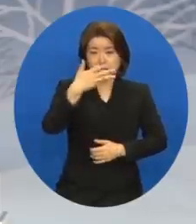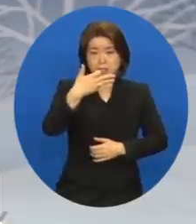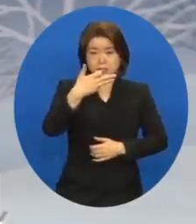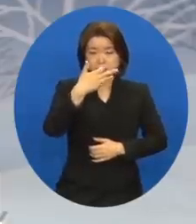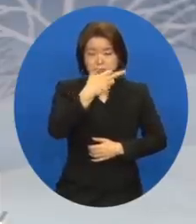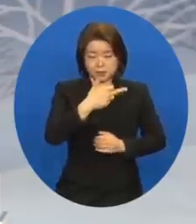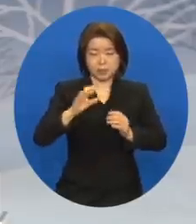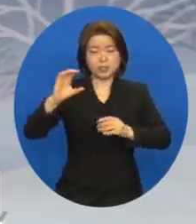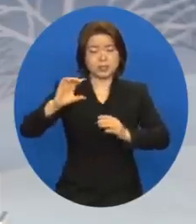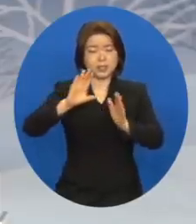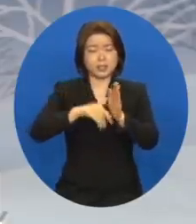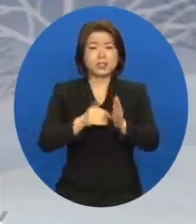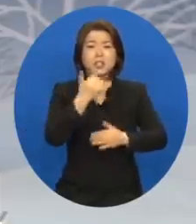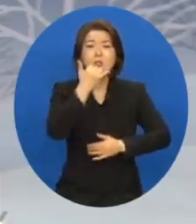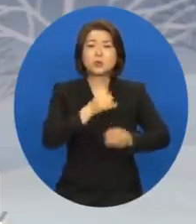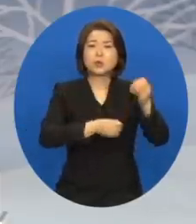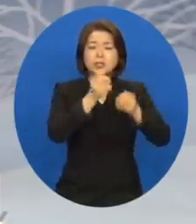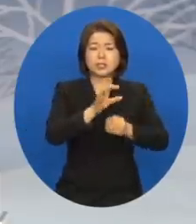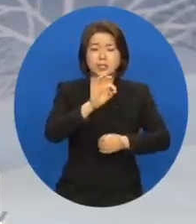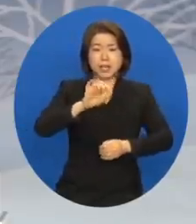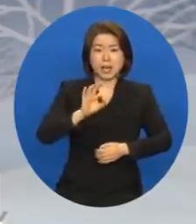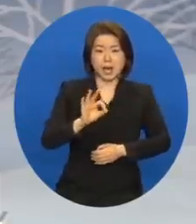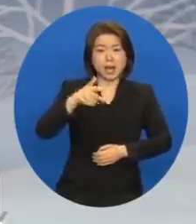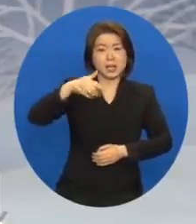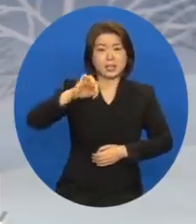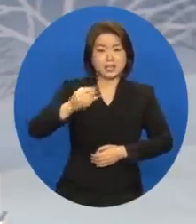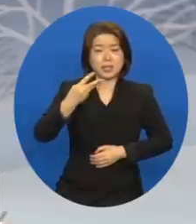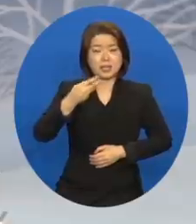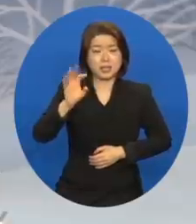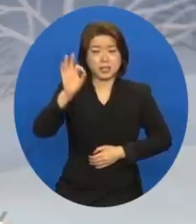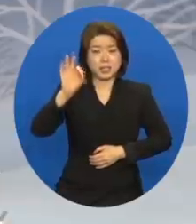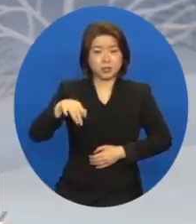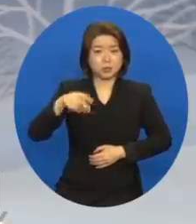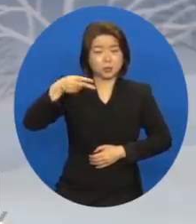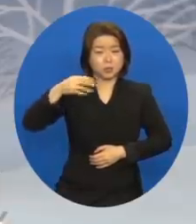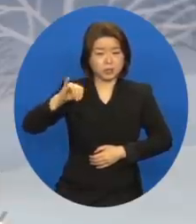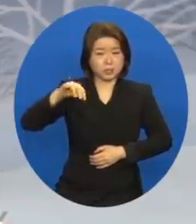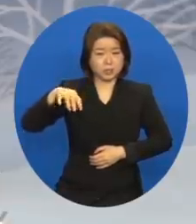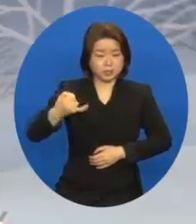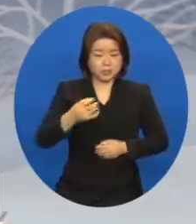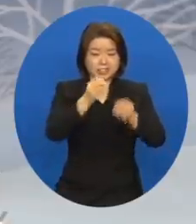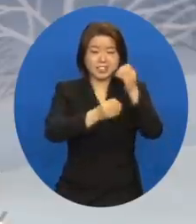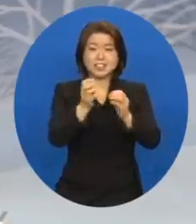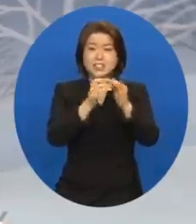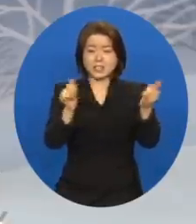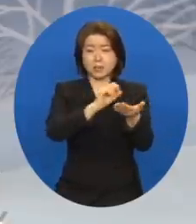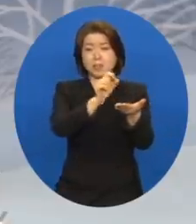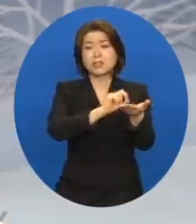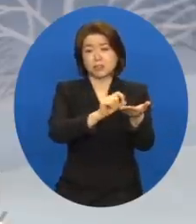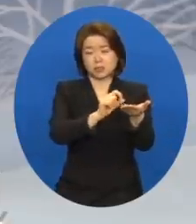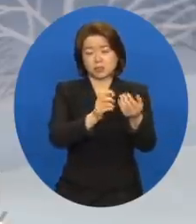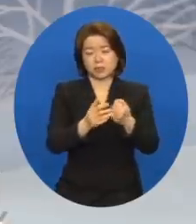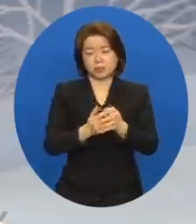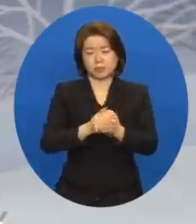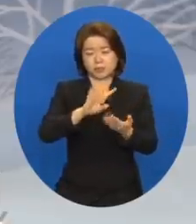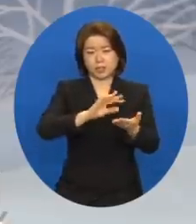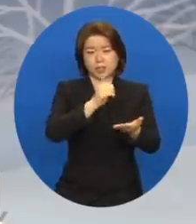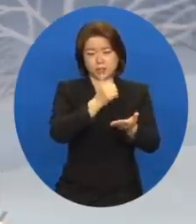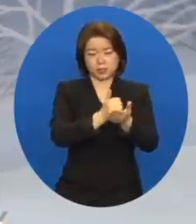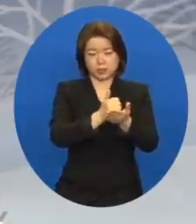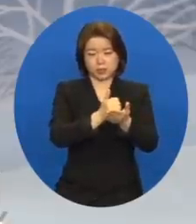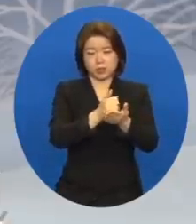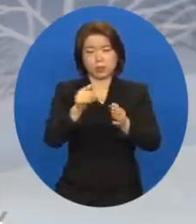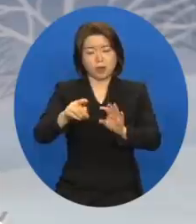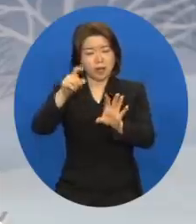독일의 시인인 앙겔루스 실레시우스라는 시인이 쓴 시입니다. 그리스도 베들레헴에